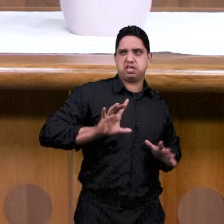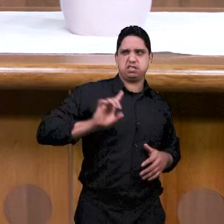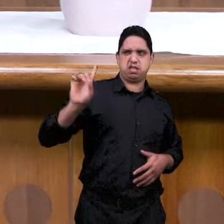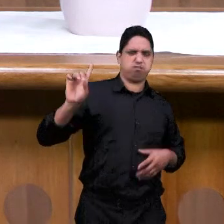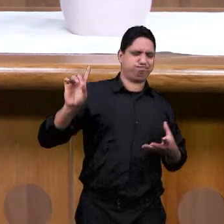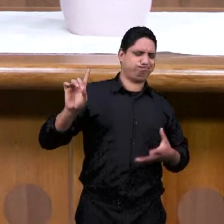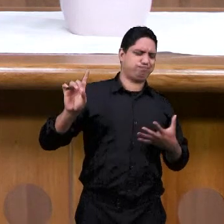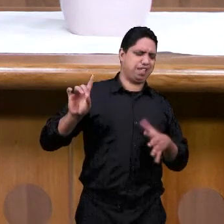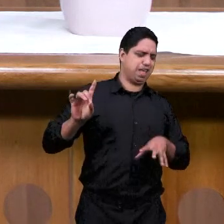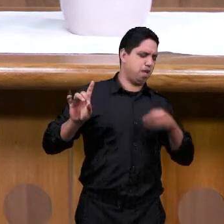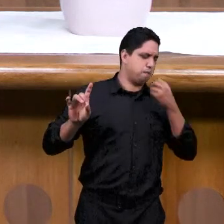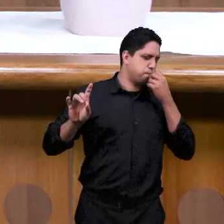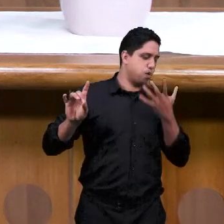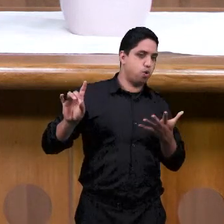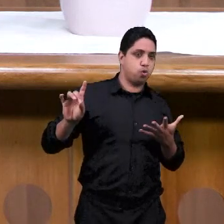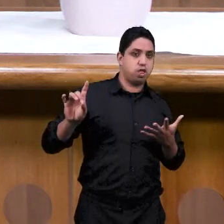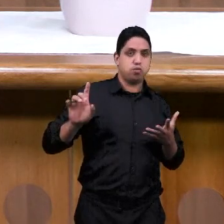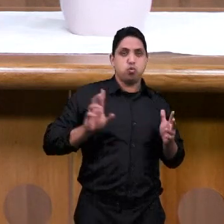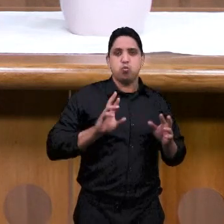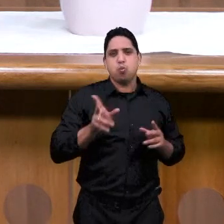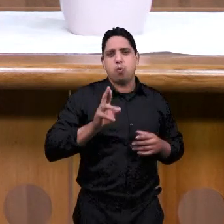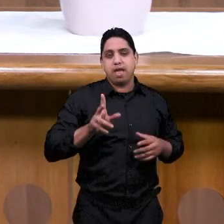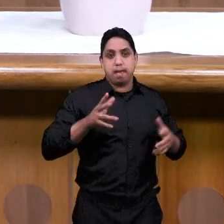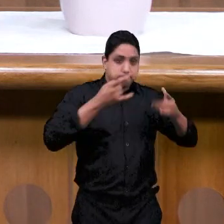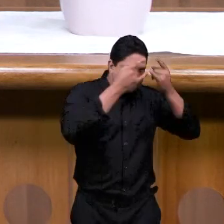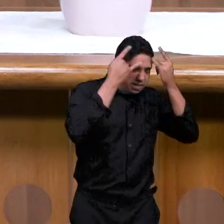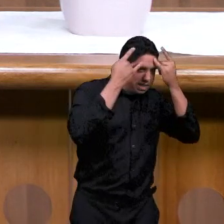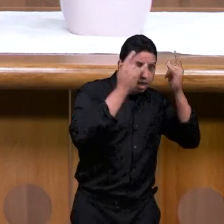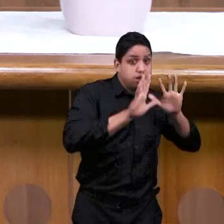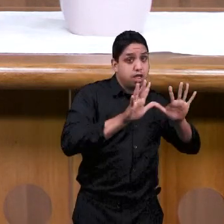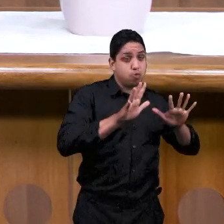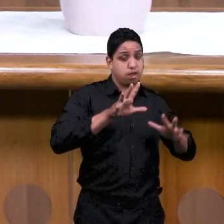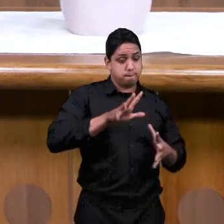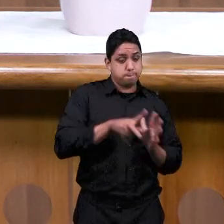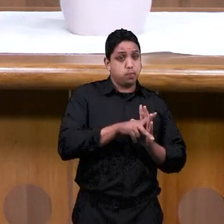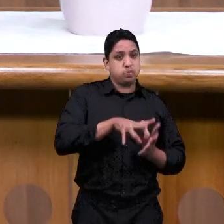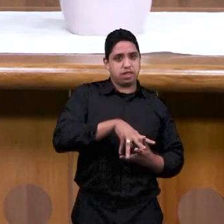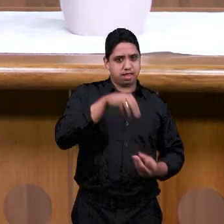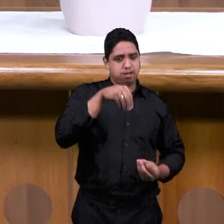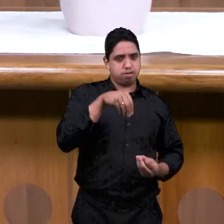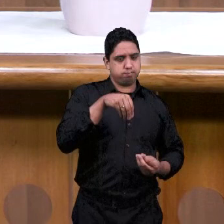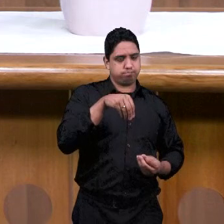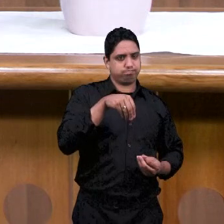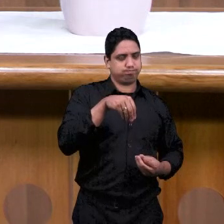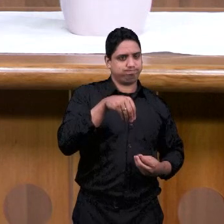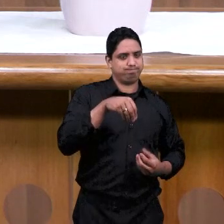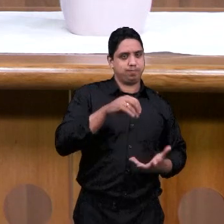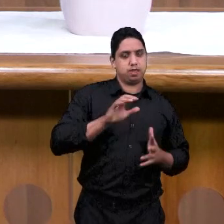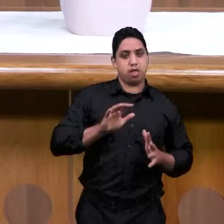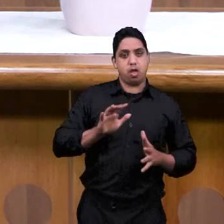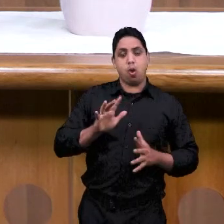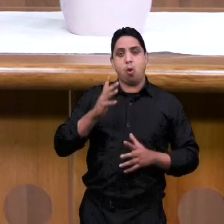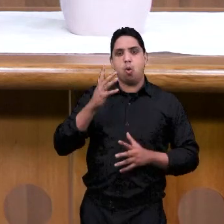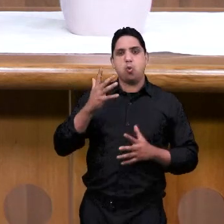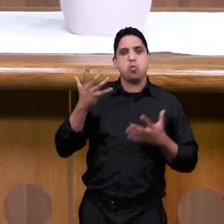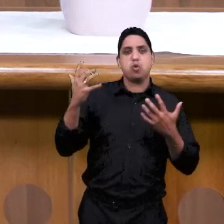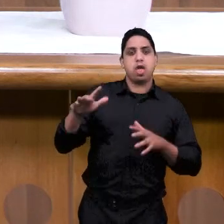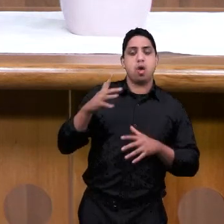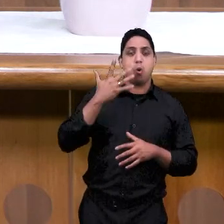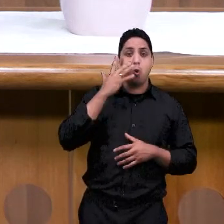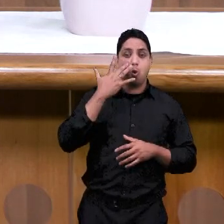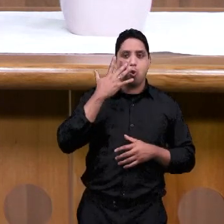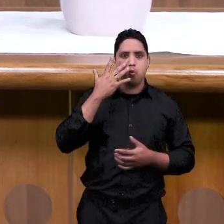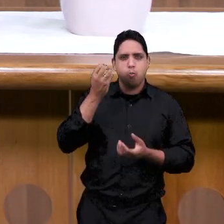Dieu, pas dans le sens de richesse humaine. Ils dispensent l'heure éprouvée dans le feu et automatiquement